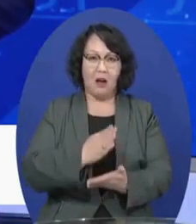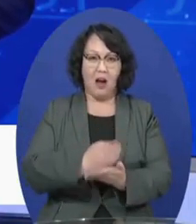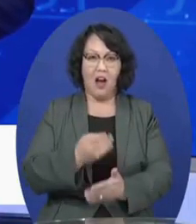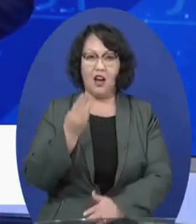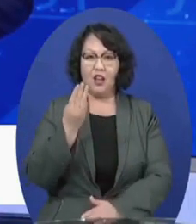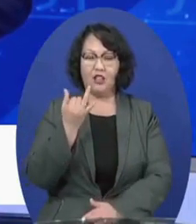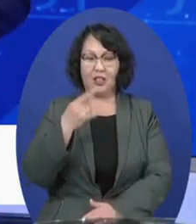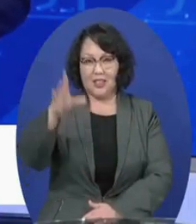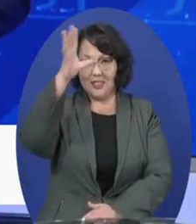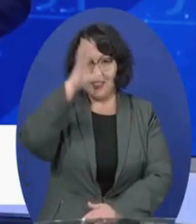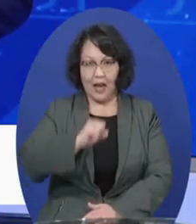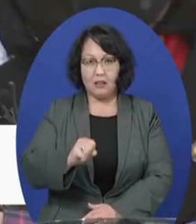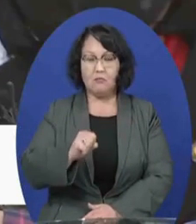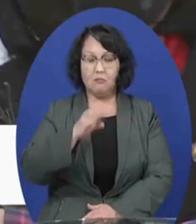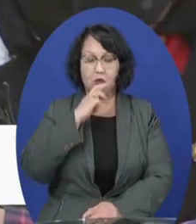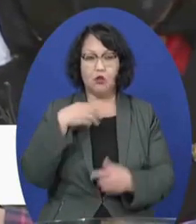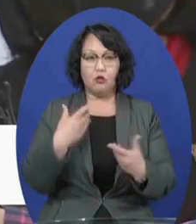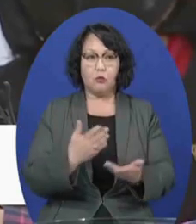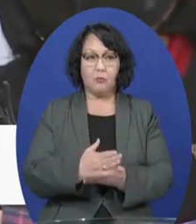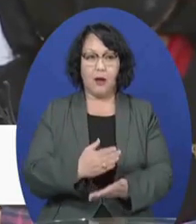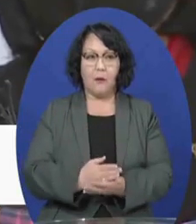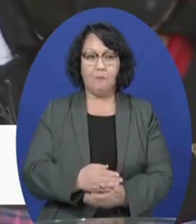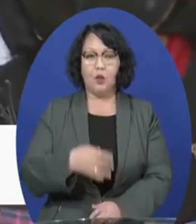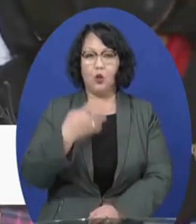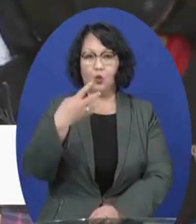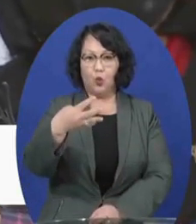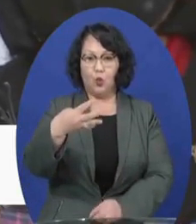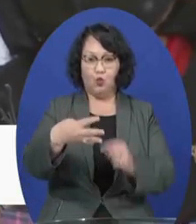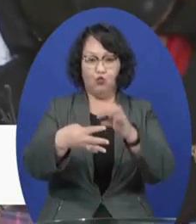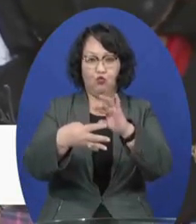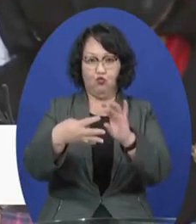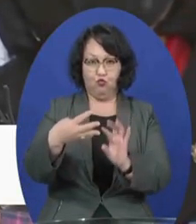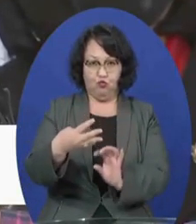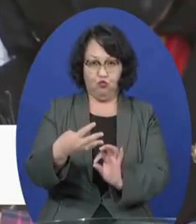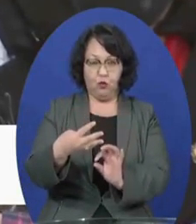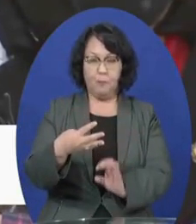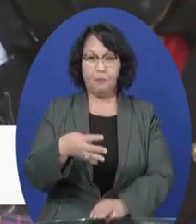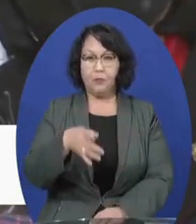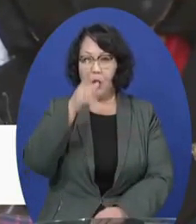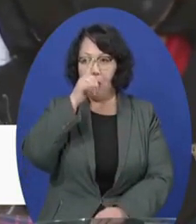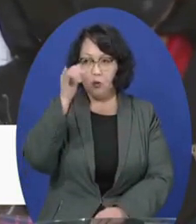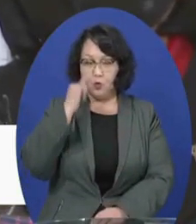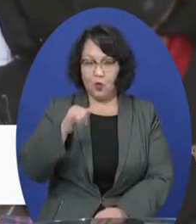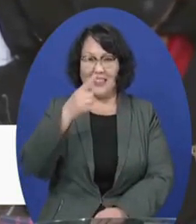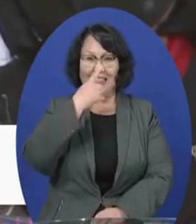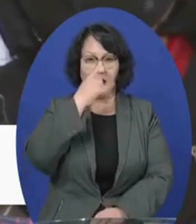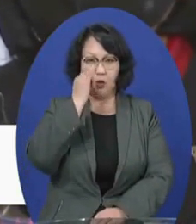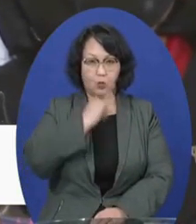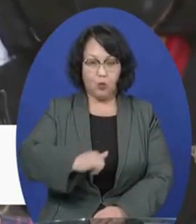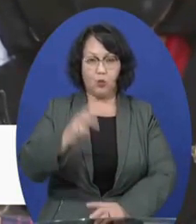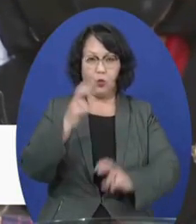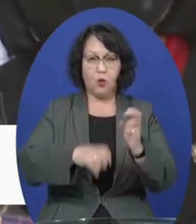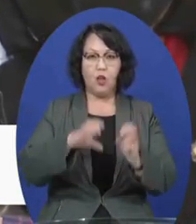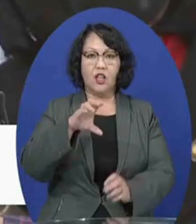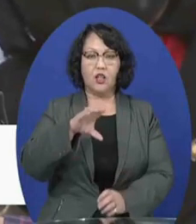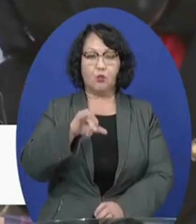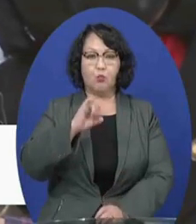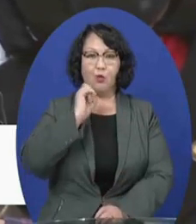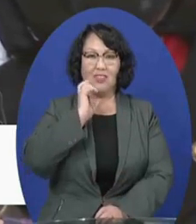сайд өгсөн байгаа. Шадар сайдын ярилцлагыг өргөе. Нийтдээ 4 төрлийн вакцины манай хоёр хөршийн үйлдвэрлэсэн Sputnik,